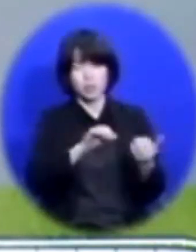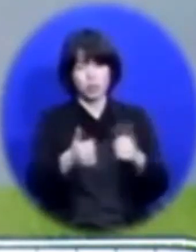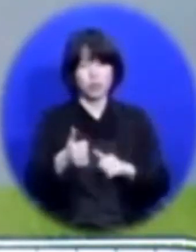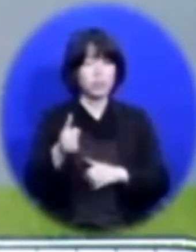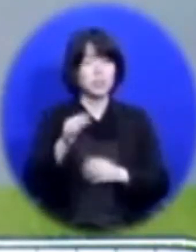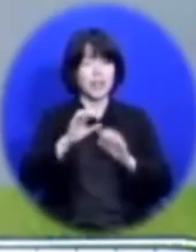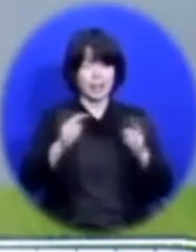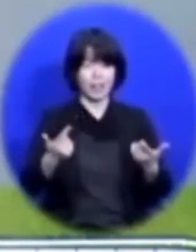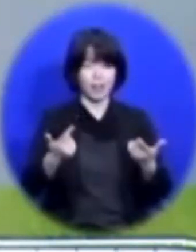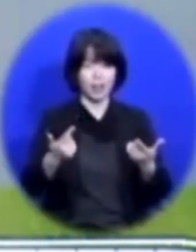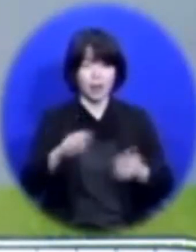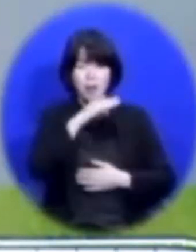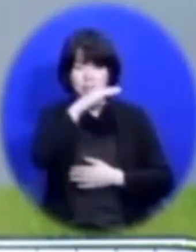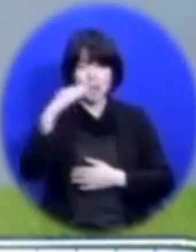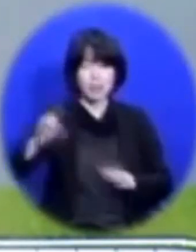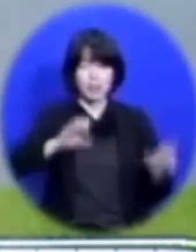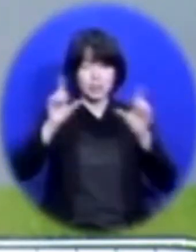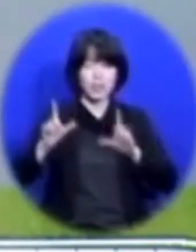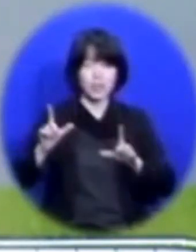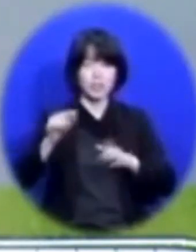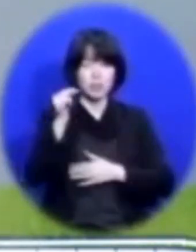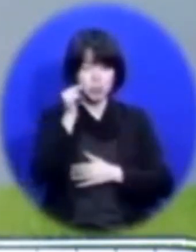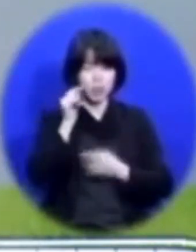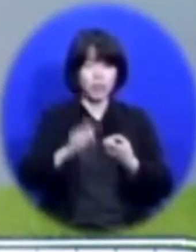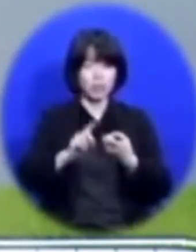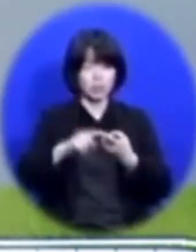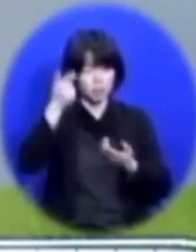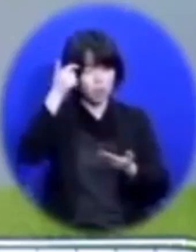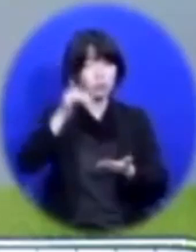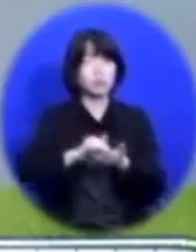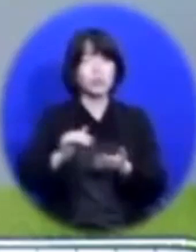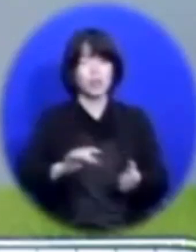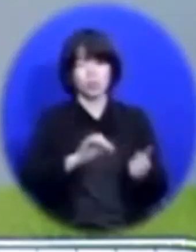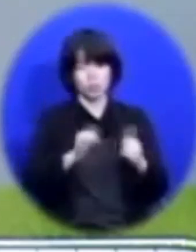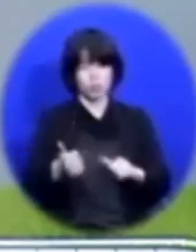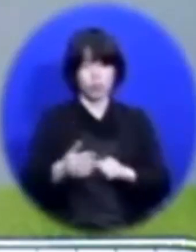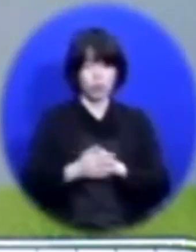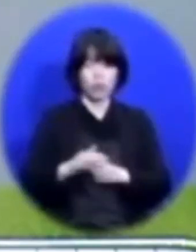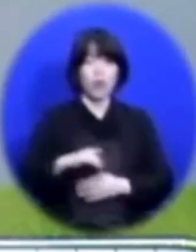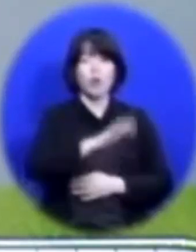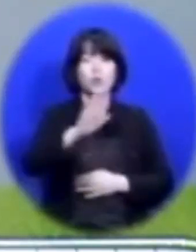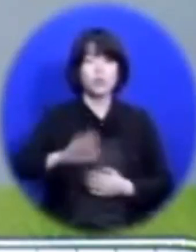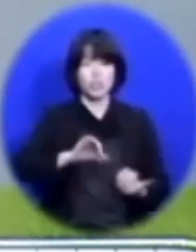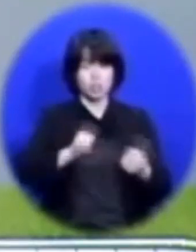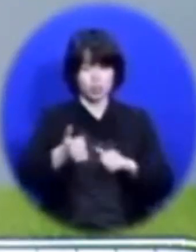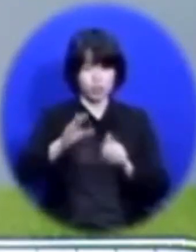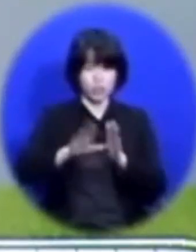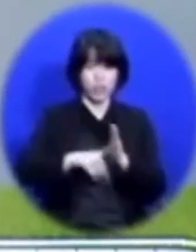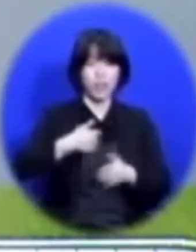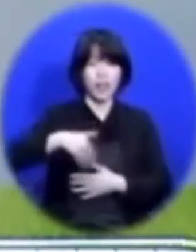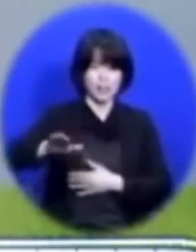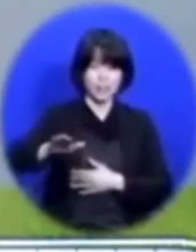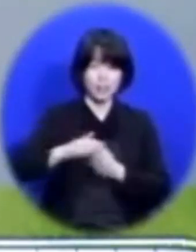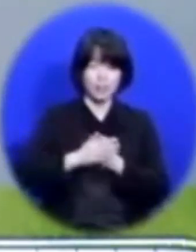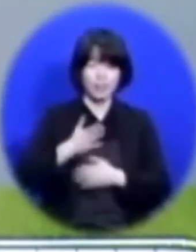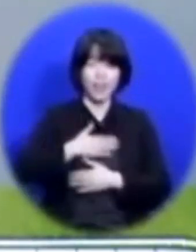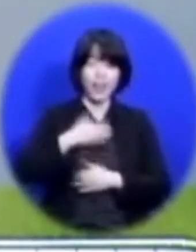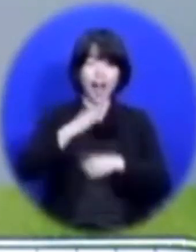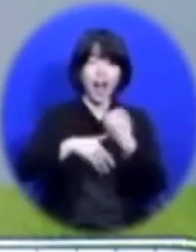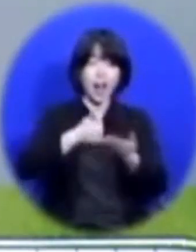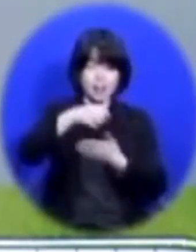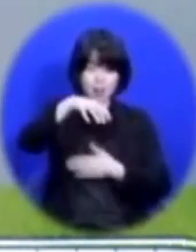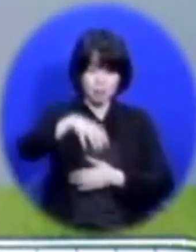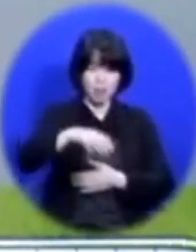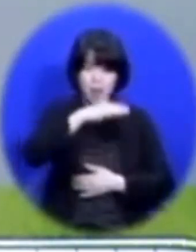은 의롭게살지못한것을후회하며죽는다. 가장비참한순간은